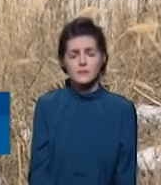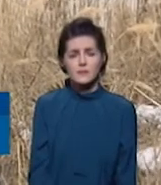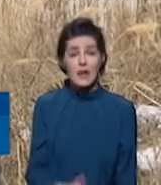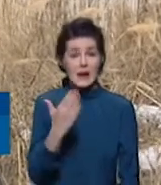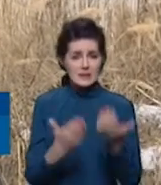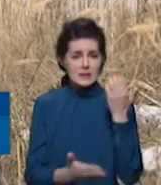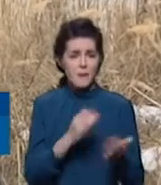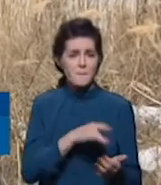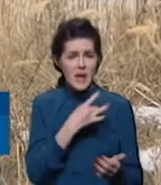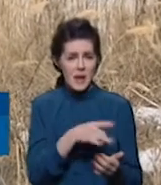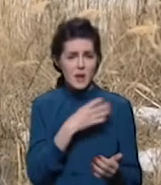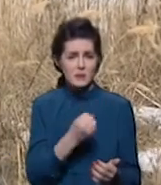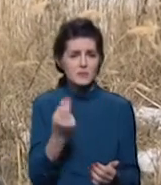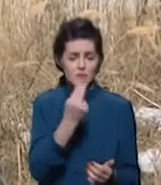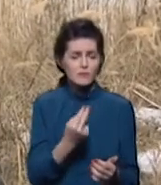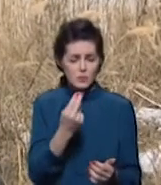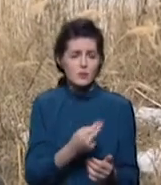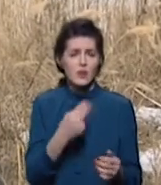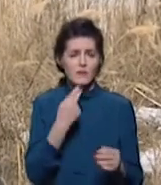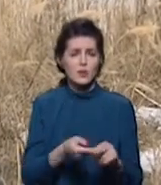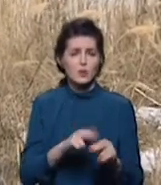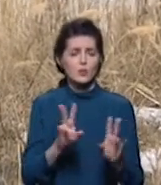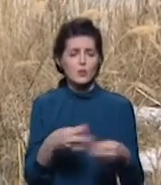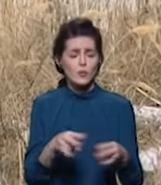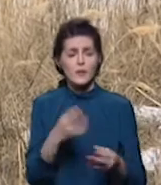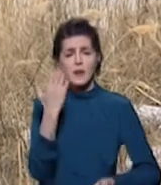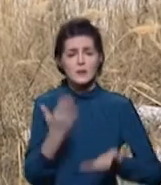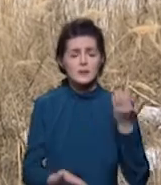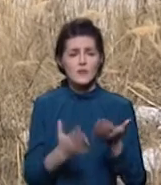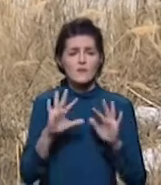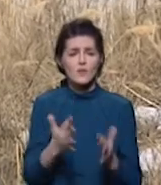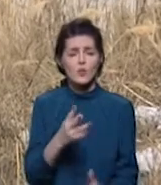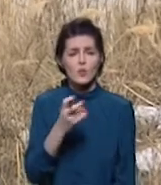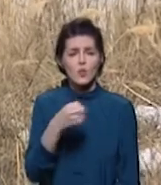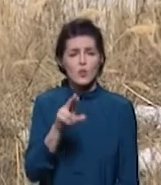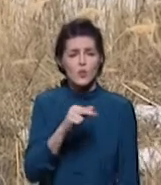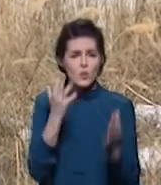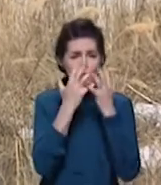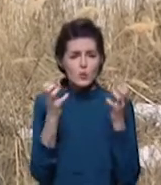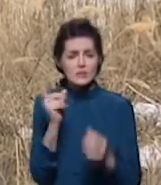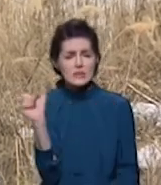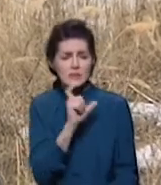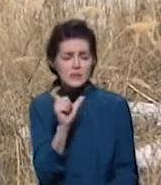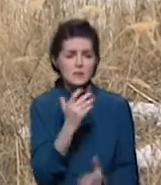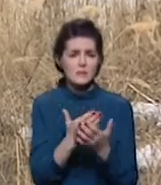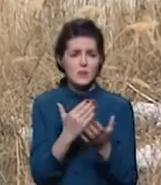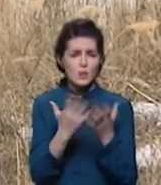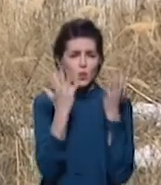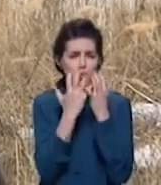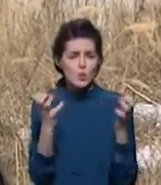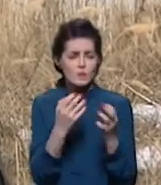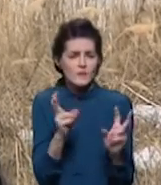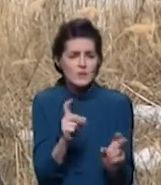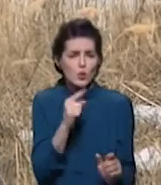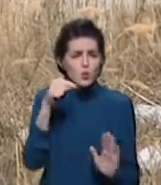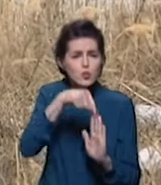кольору лід, то не потрібно виходити. Якщо лід темно-синього або глибокого